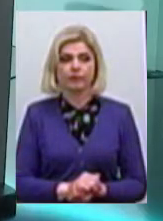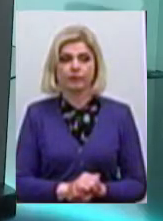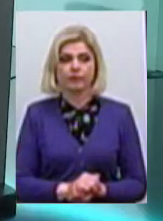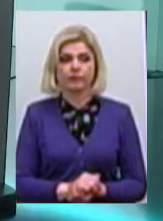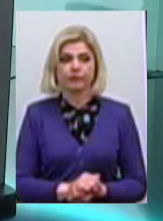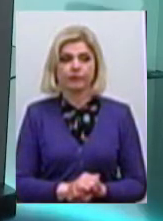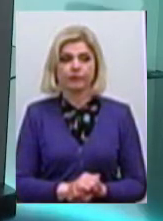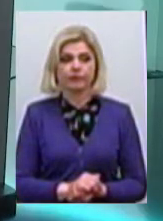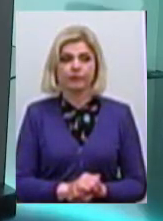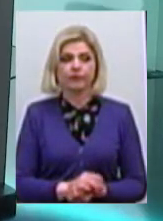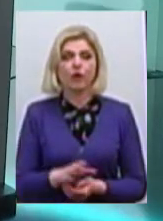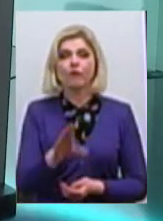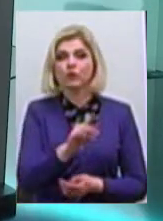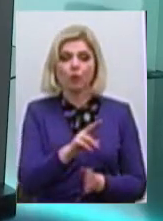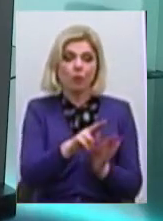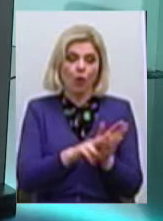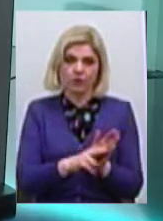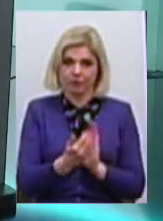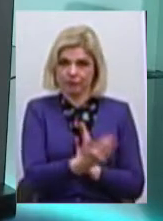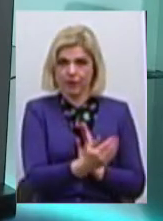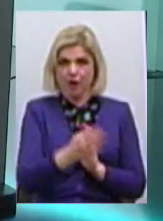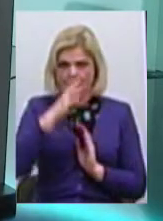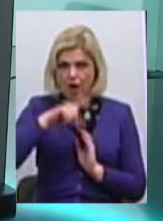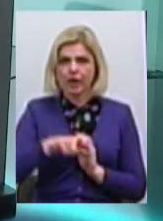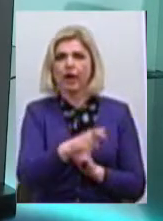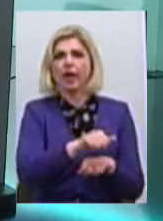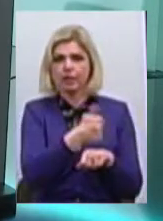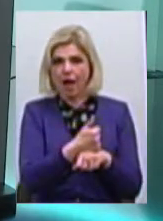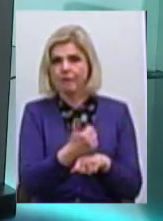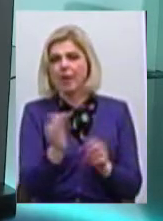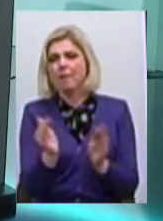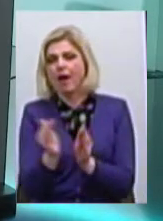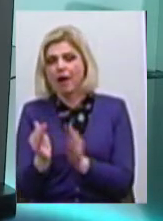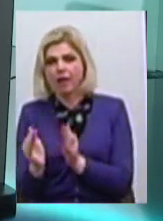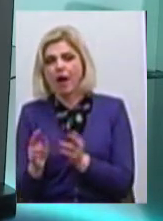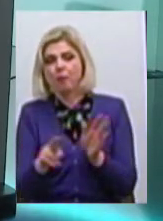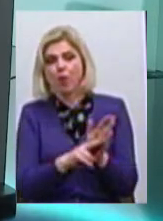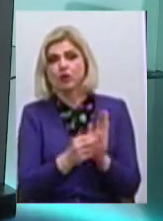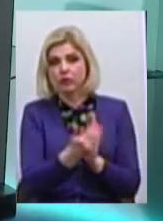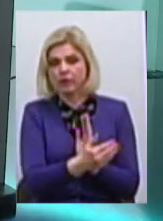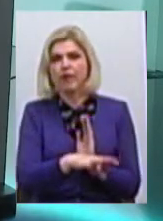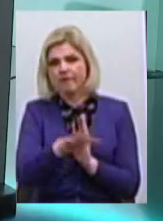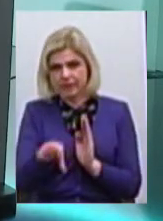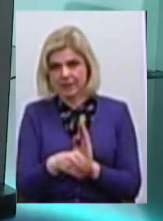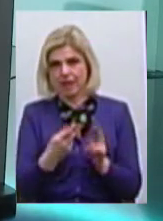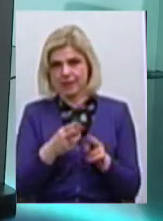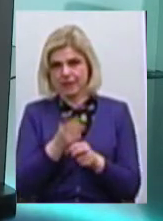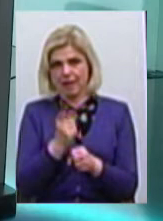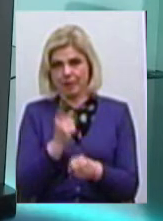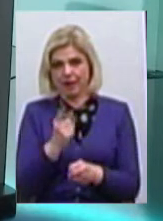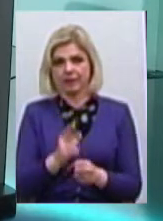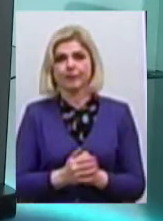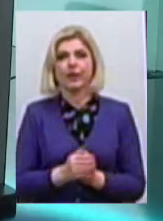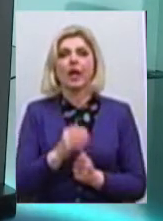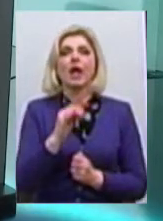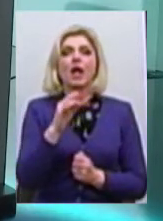так. Уся придаткова система даної водойми. У Дніпровському лимані і Бузькому